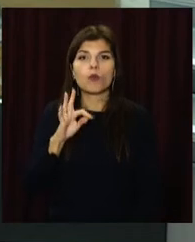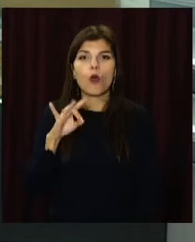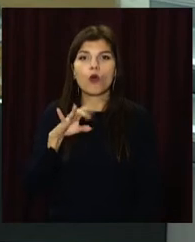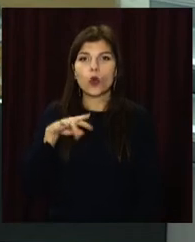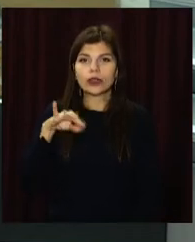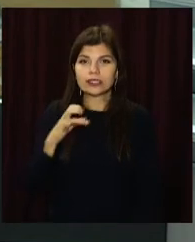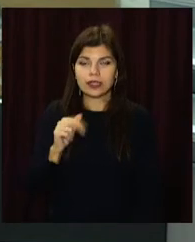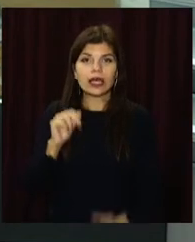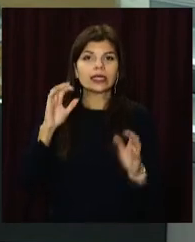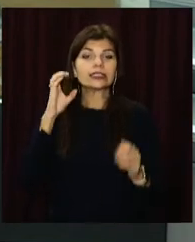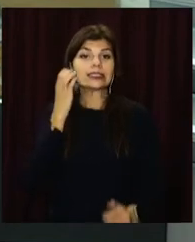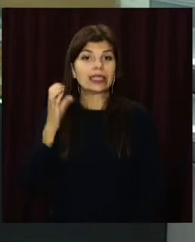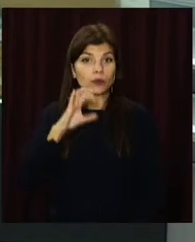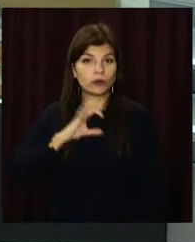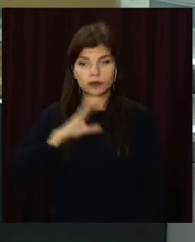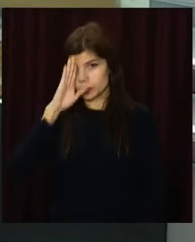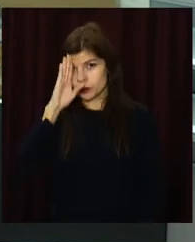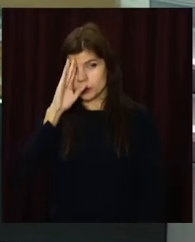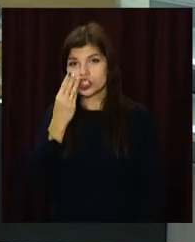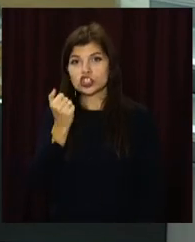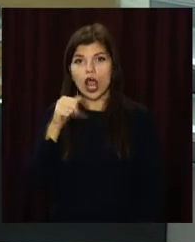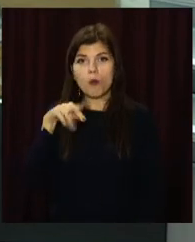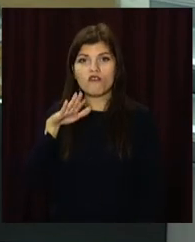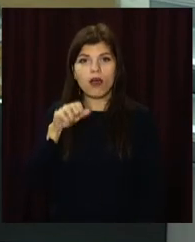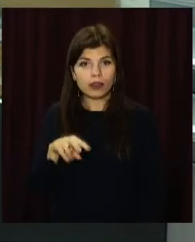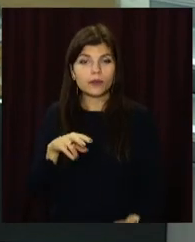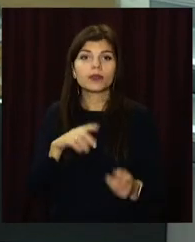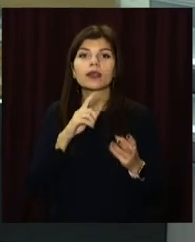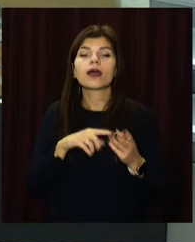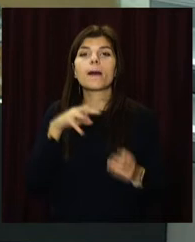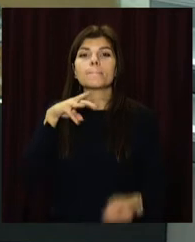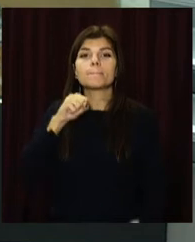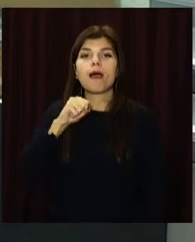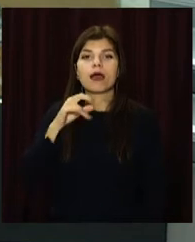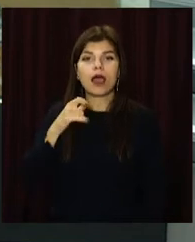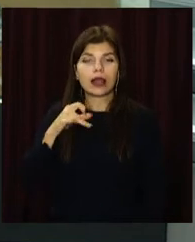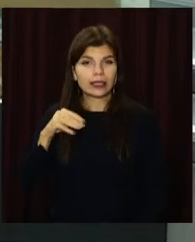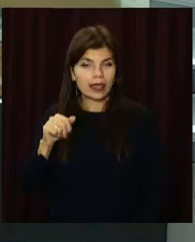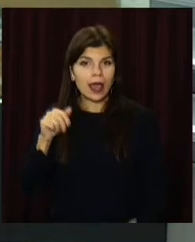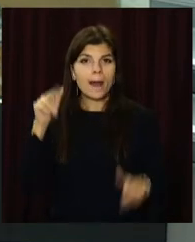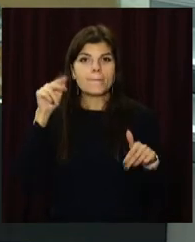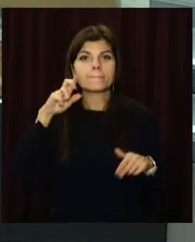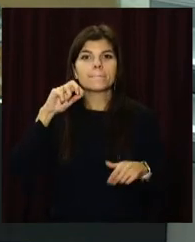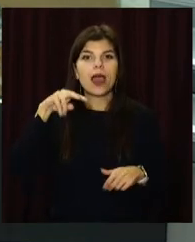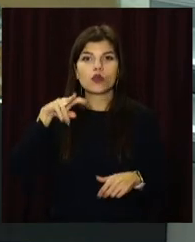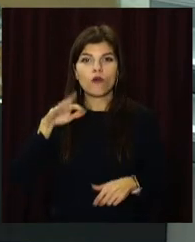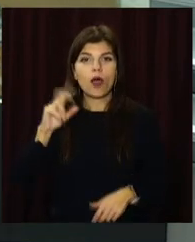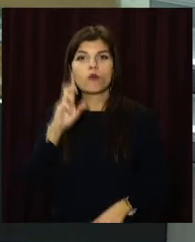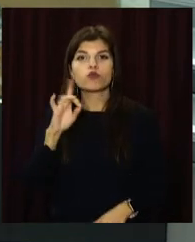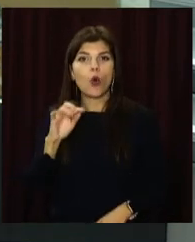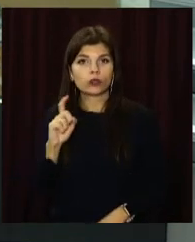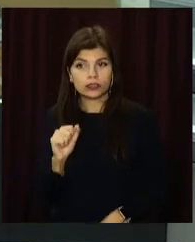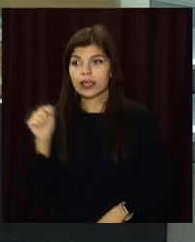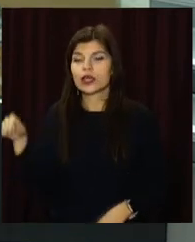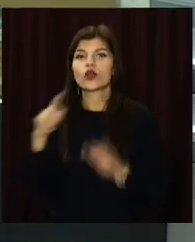активі 20-річного Михайла Шаповалова. А Маргарита Бєлкова і Валерія Захаревич здобули бронзу. Із переможцями та